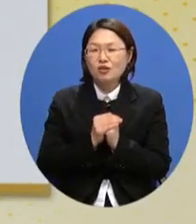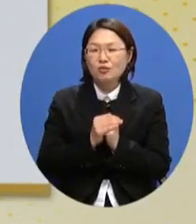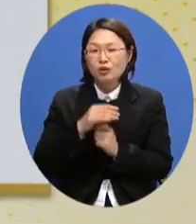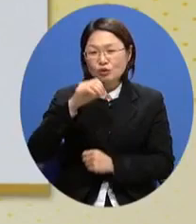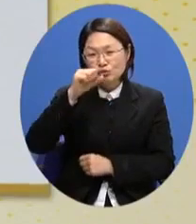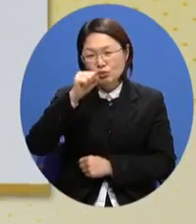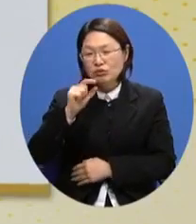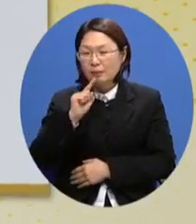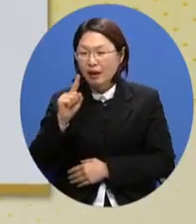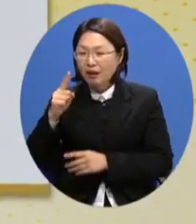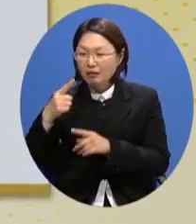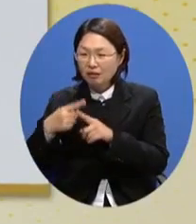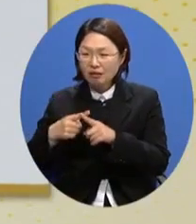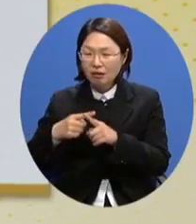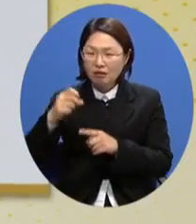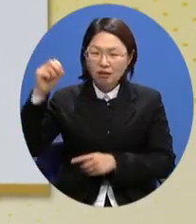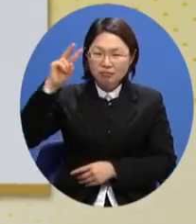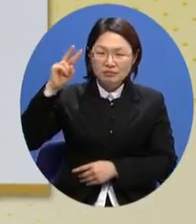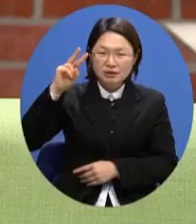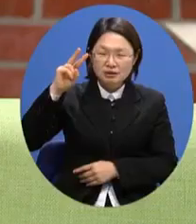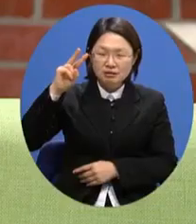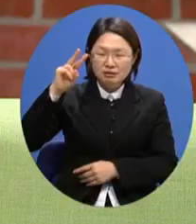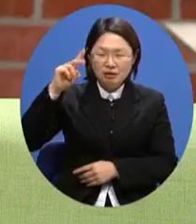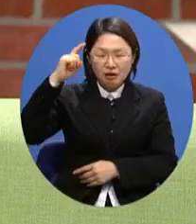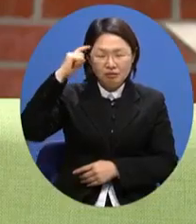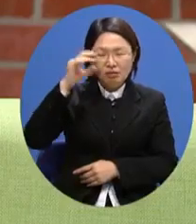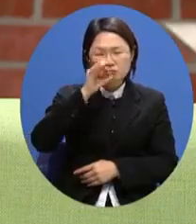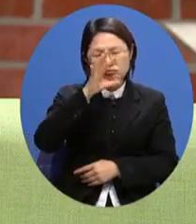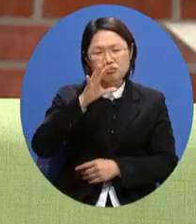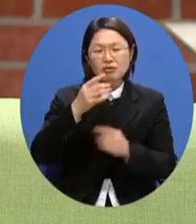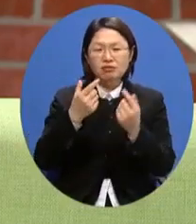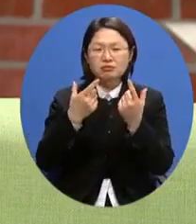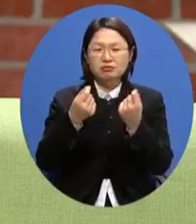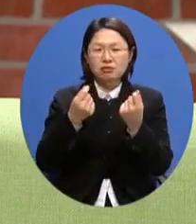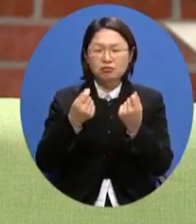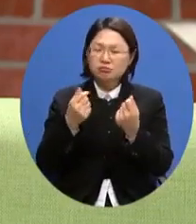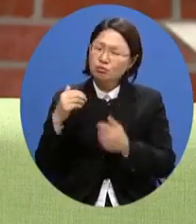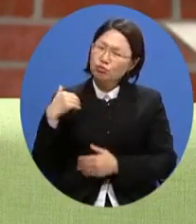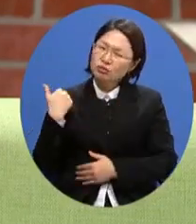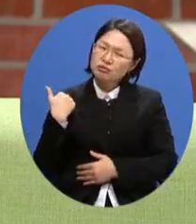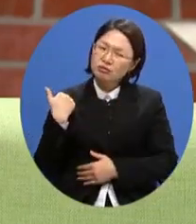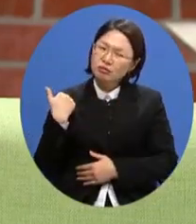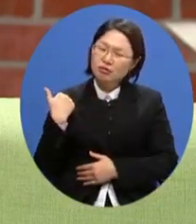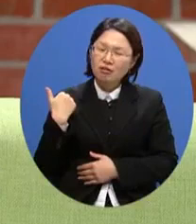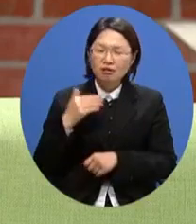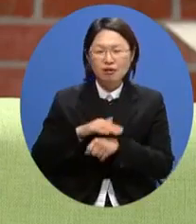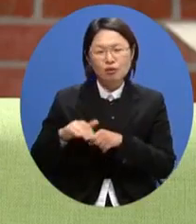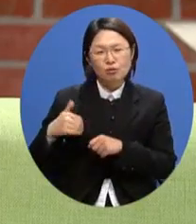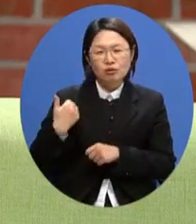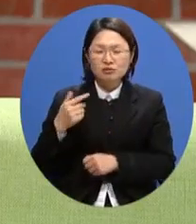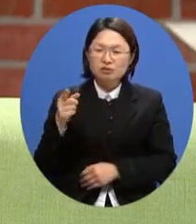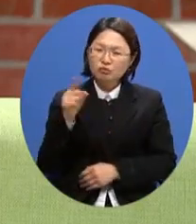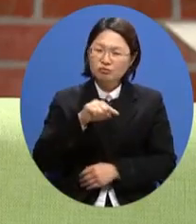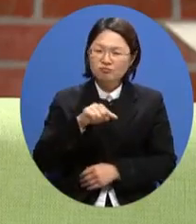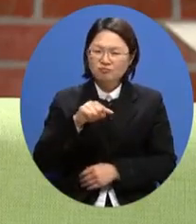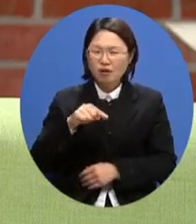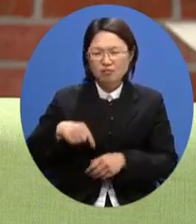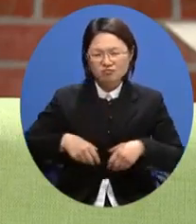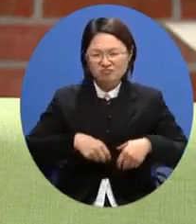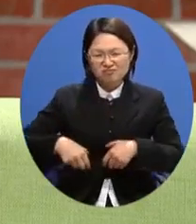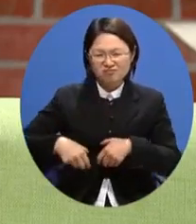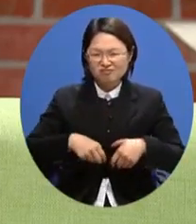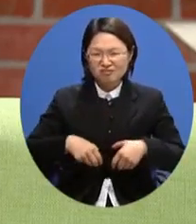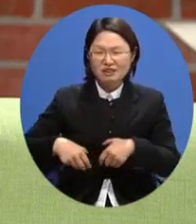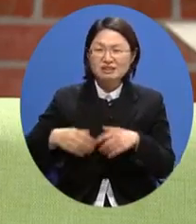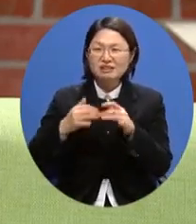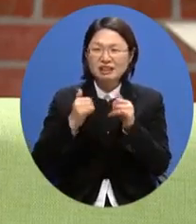좋은 것 같이 얘기했다가 또 갑자기 또 기억상실증 걸린 사람처럼 모르겠어요. 정확히 모르겠네요. 이렇게 해서 왔다 갔다 하는 분들이 우리가